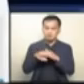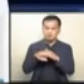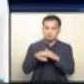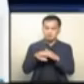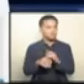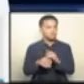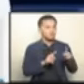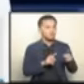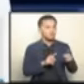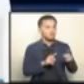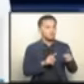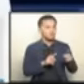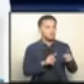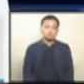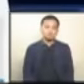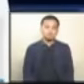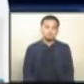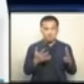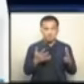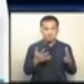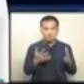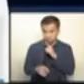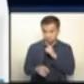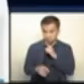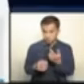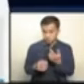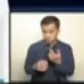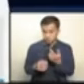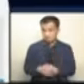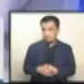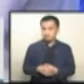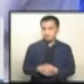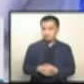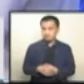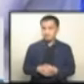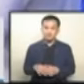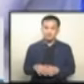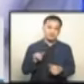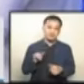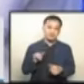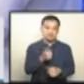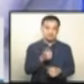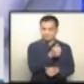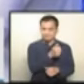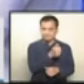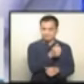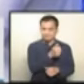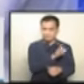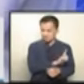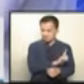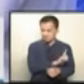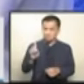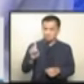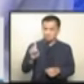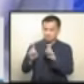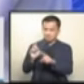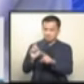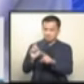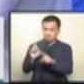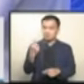sir. Wala talaga? Wala po. So, kumbaga, napasya lang sila at nagtatanong-tanong